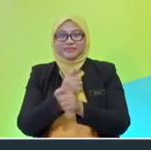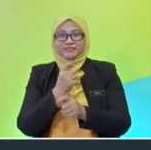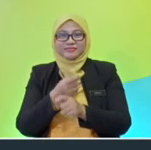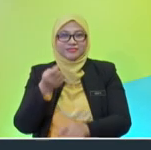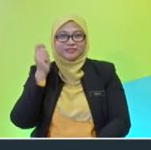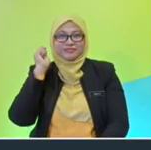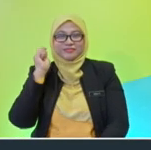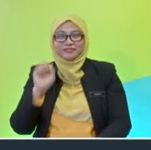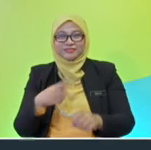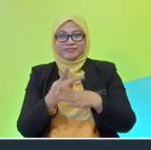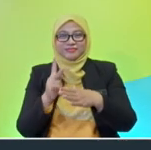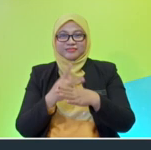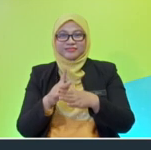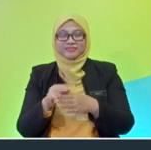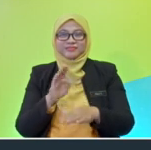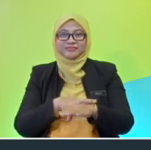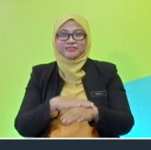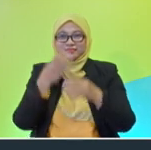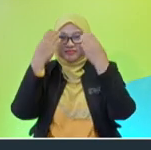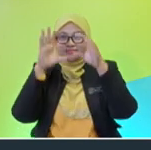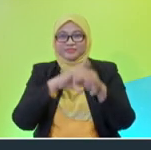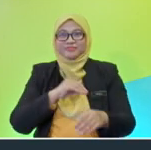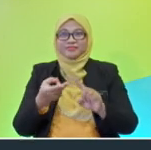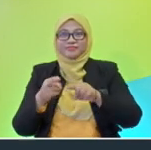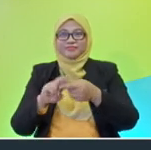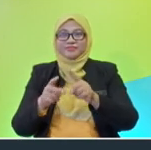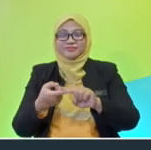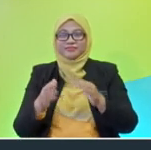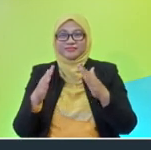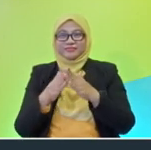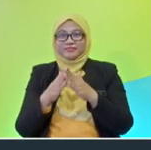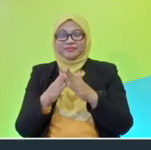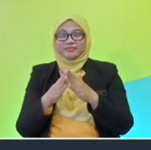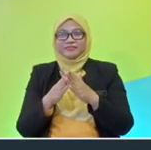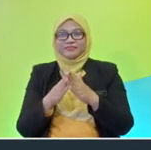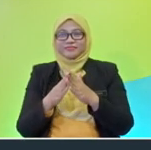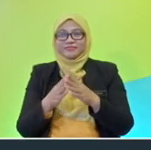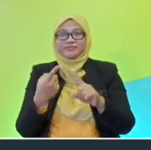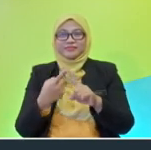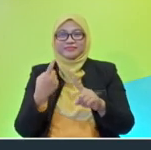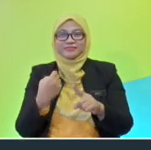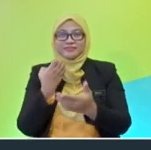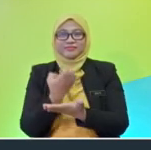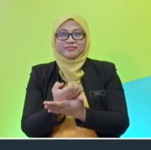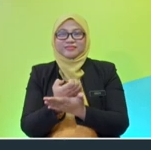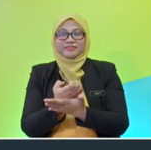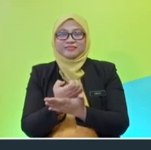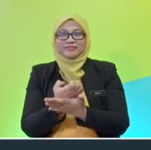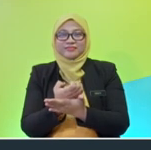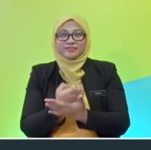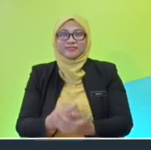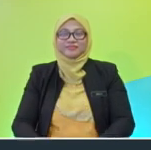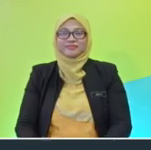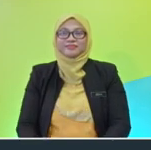kongsikan kepada Cikgu dan juga rekan-rekan di rumah berkaitan dengan aspek ekonomi ketika hubungan diplomatik ini